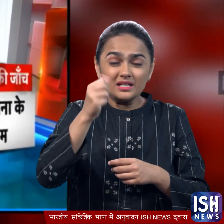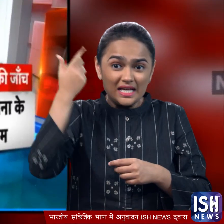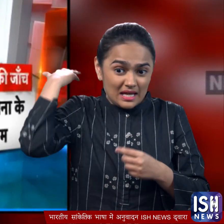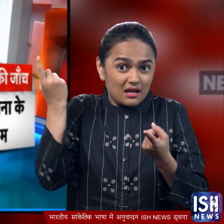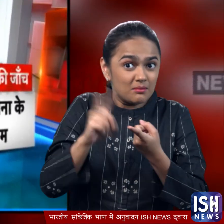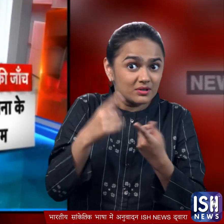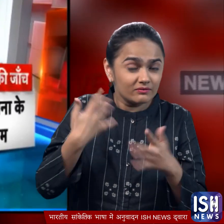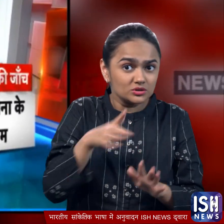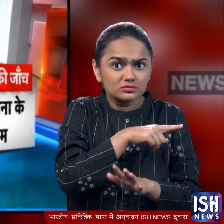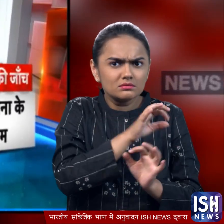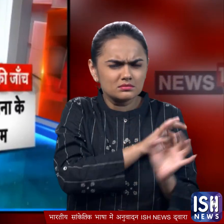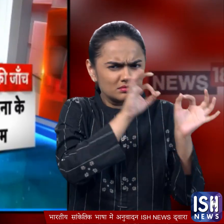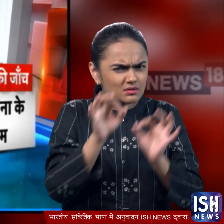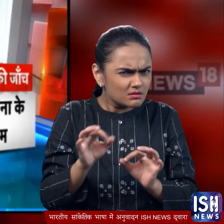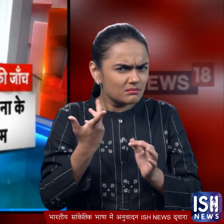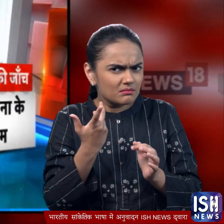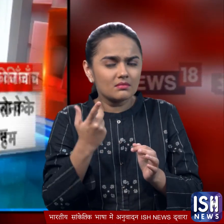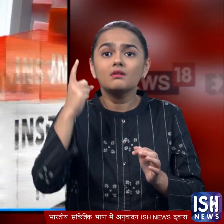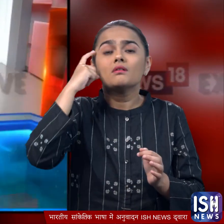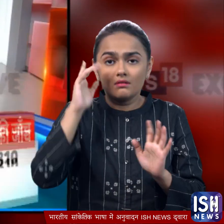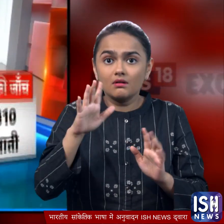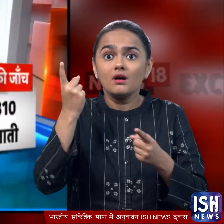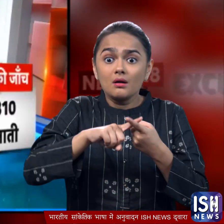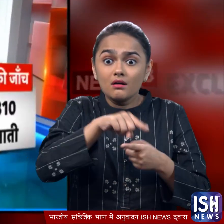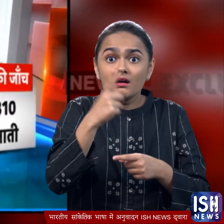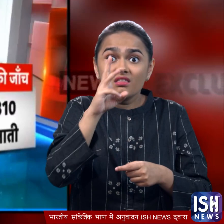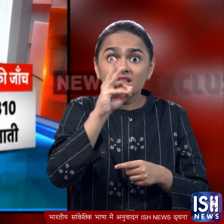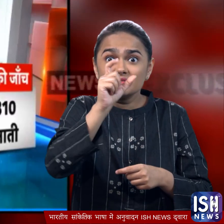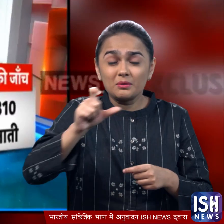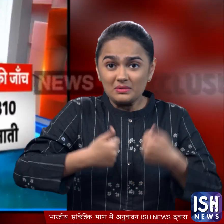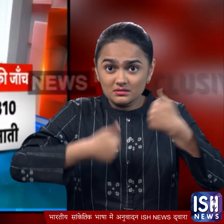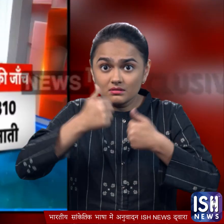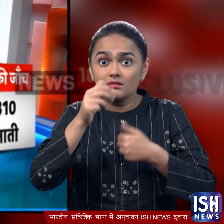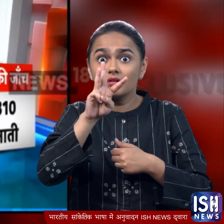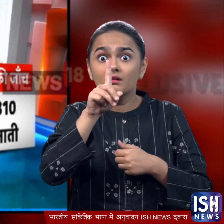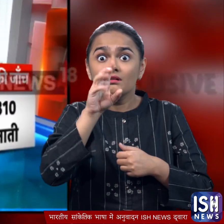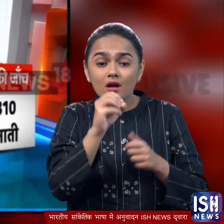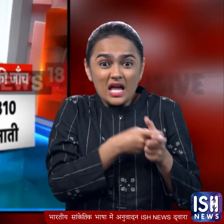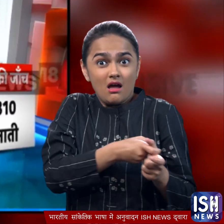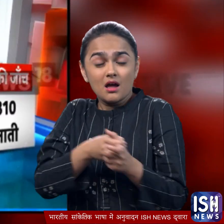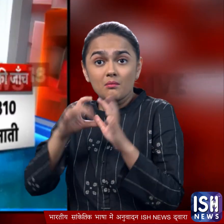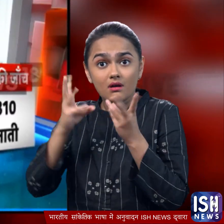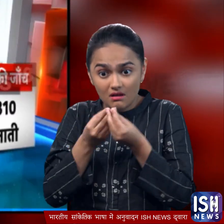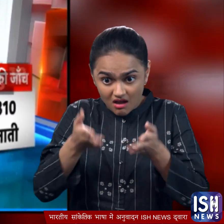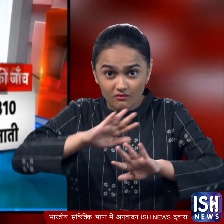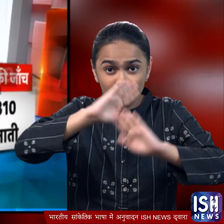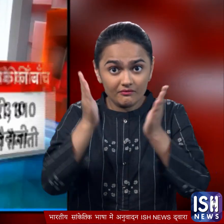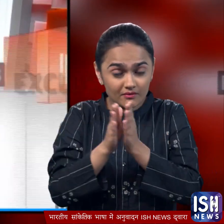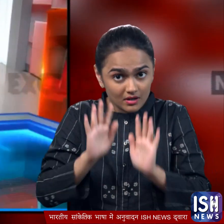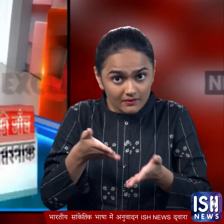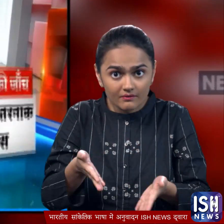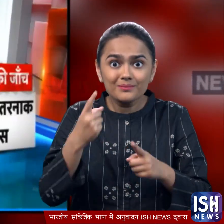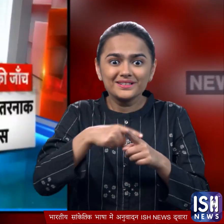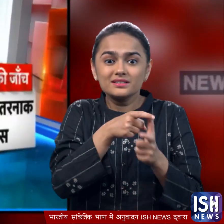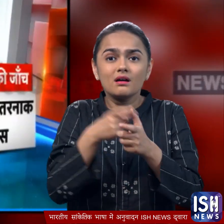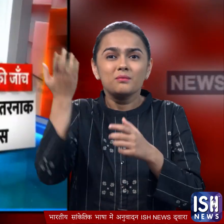युद्धपोत रणनीतिक लिहाज से बेहद अहम है और ऑपरेशन के वक्त इस युद्धपोत पर 30 अधिकारी और 310 नौसैनिक तैनात रहते हैं। इसके साथ ही ये